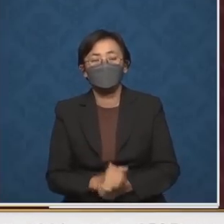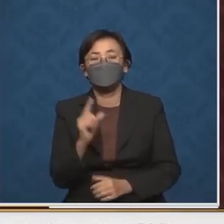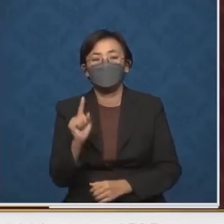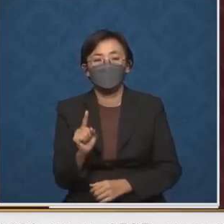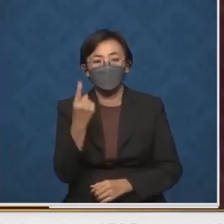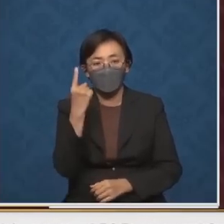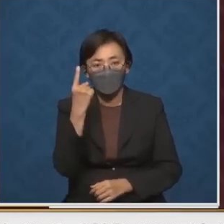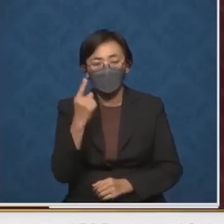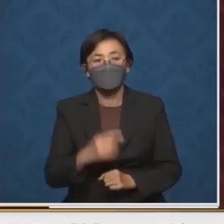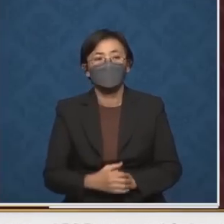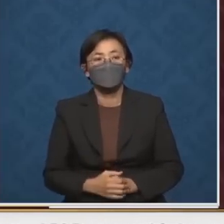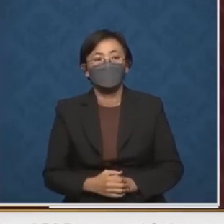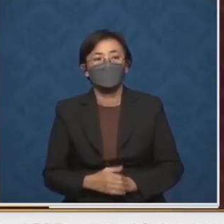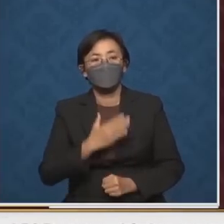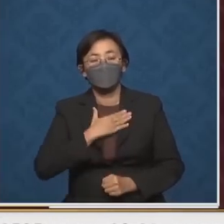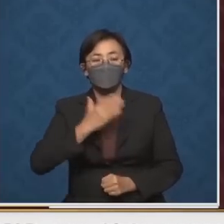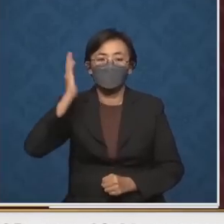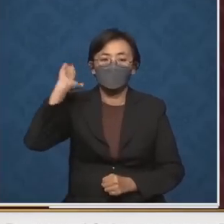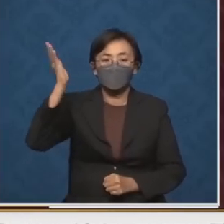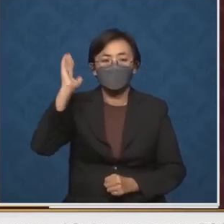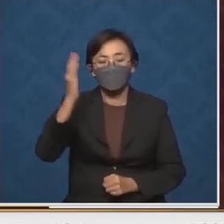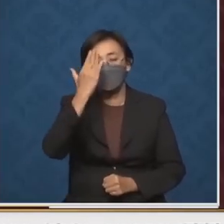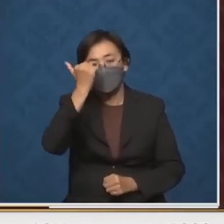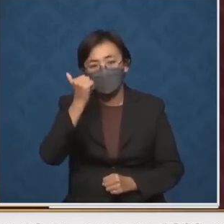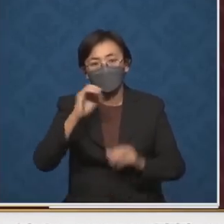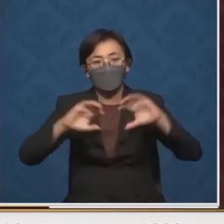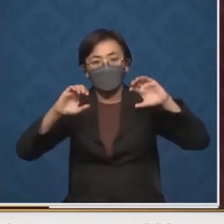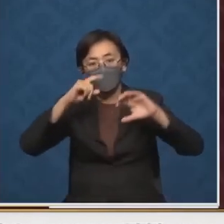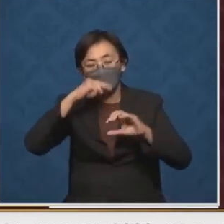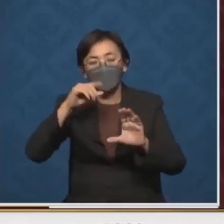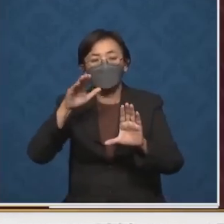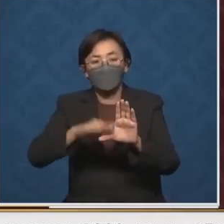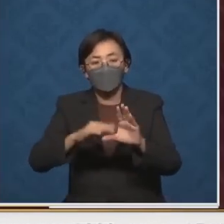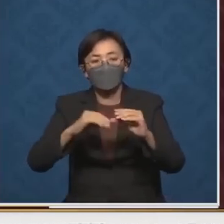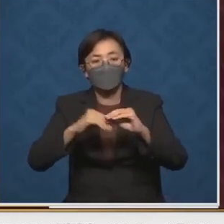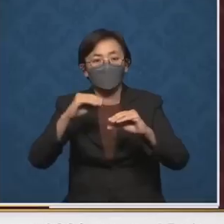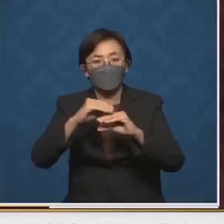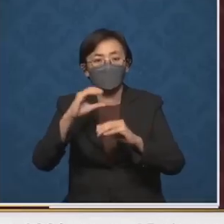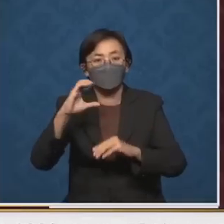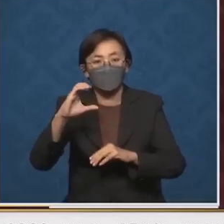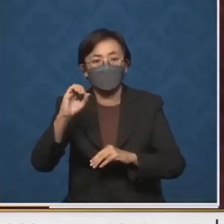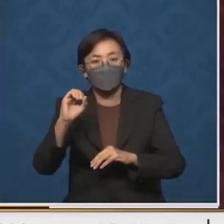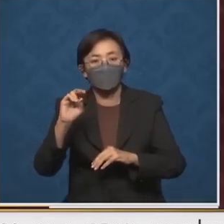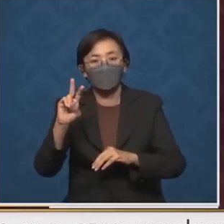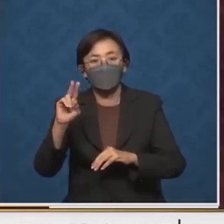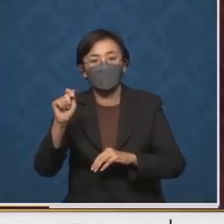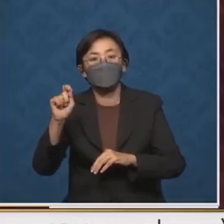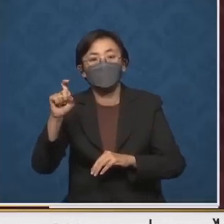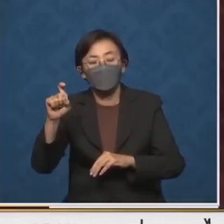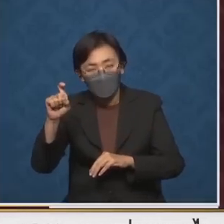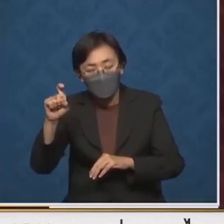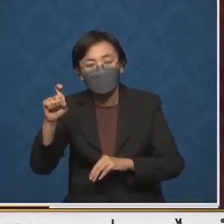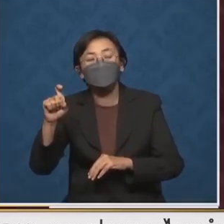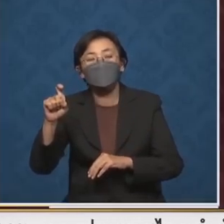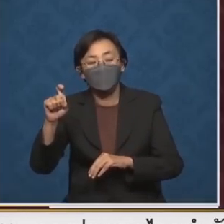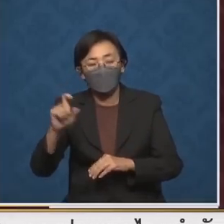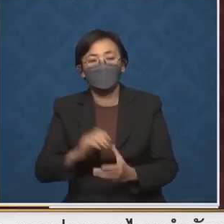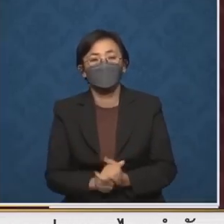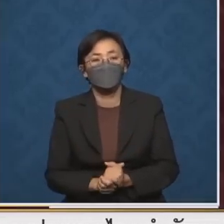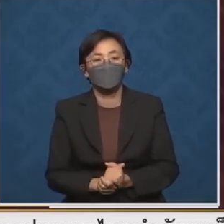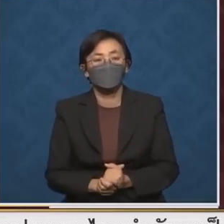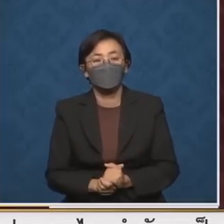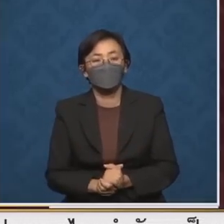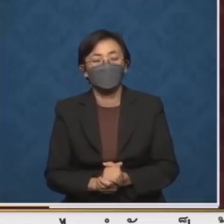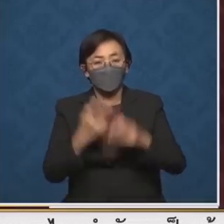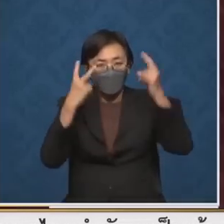ผมออกมาพี่ปลายเรื่องทำไมรัฐบาลไยไม่เข้าโแวค นายกตอบยไม่พอ โคสกรัฐบาลออก